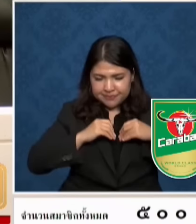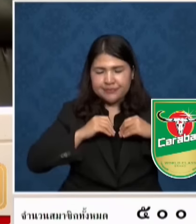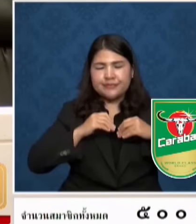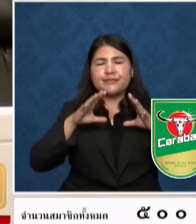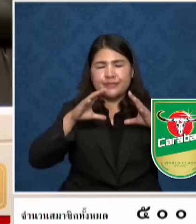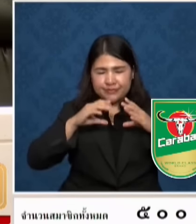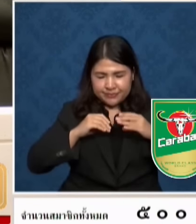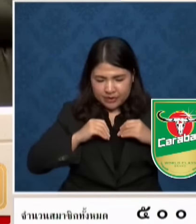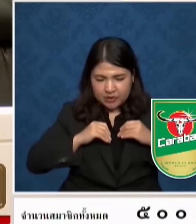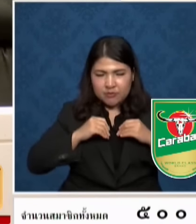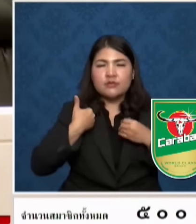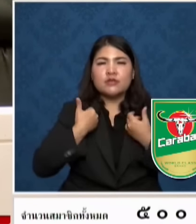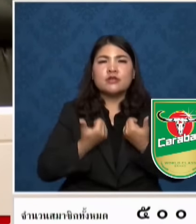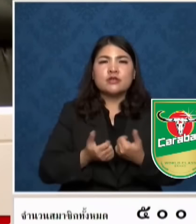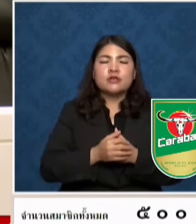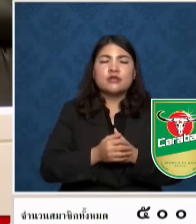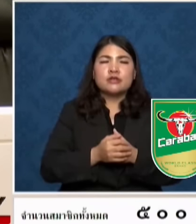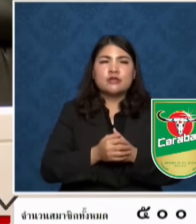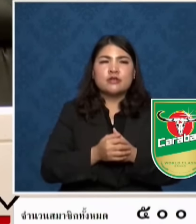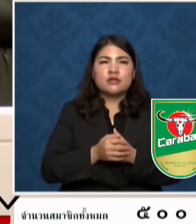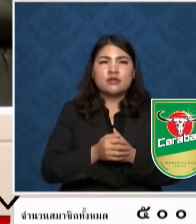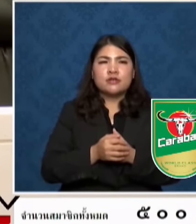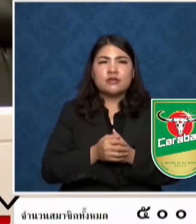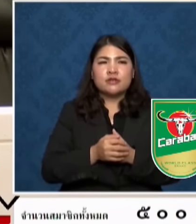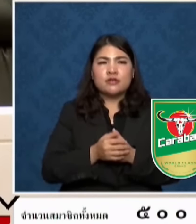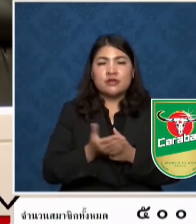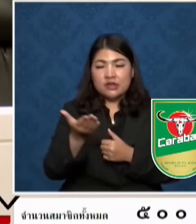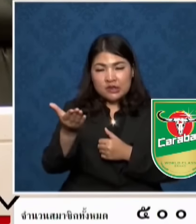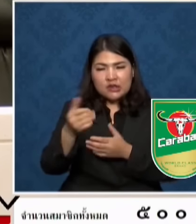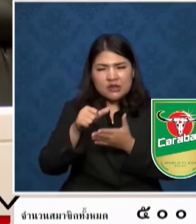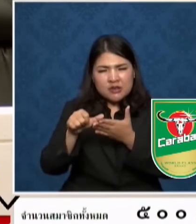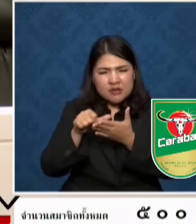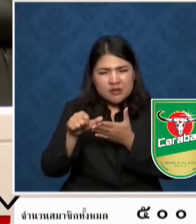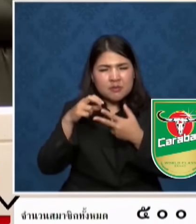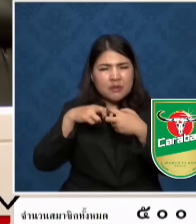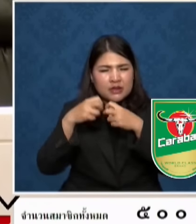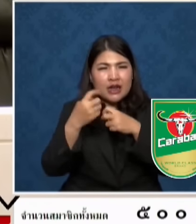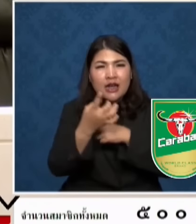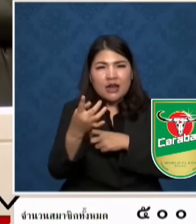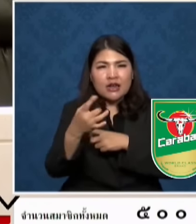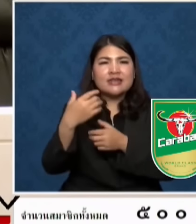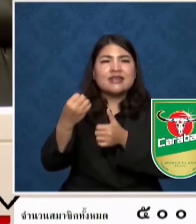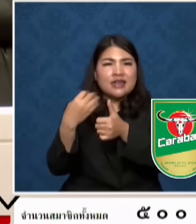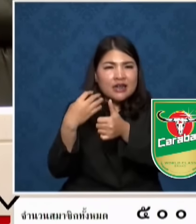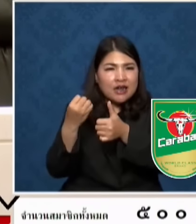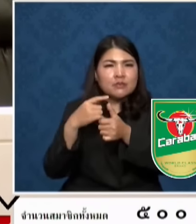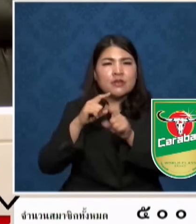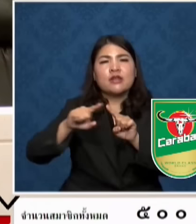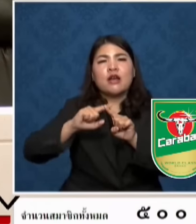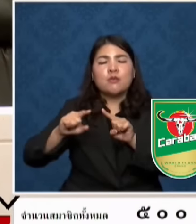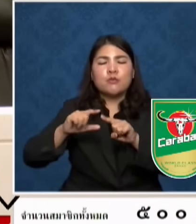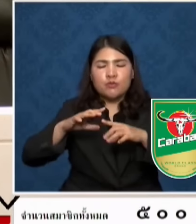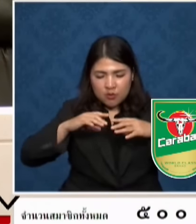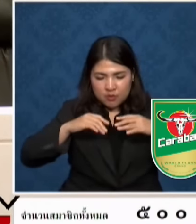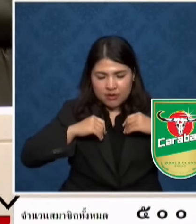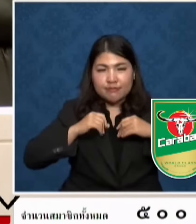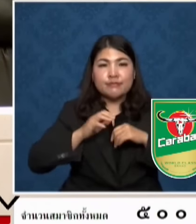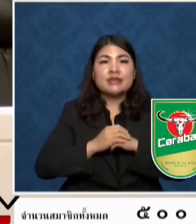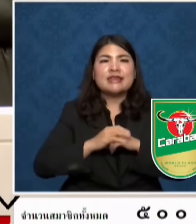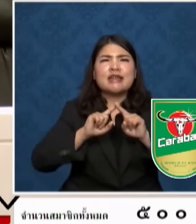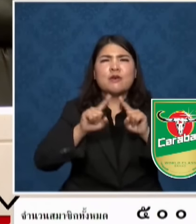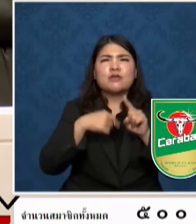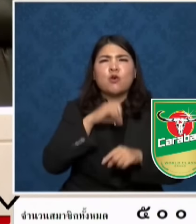ใหญ่แล้วแต่วันนี้ยังพูดไม่ได้เพราะว่ากลไกทางกฎหมายเนี่ยจำเป็นต้องผ่านความเห็นชอบของคณะกรรมการก่อนผมมาพูดวันนี้ก็เท่ากับผมชี้นำซึ่งมัน